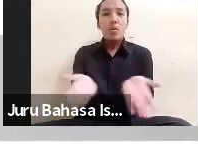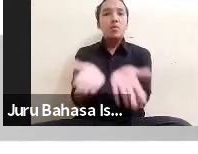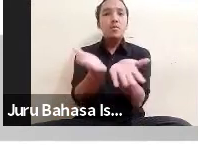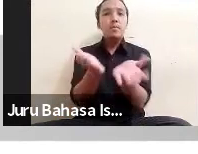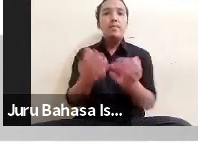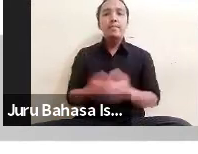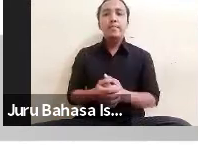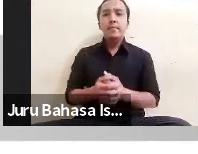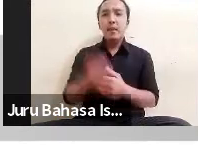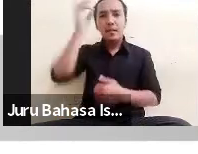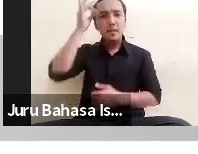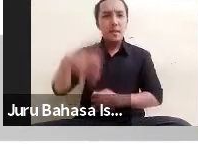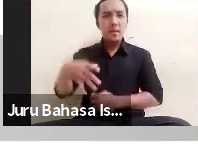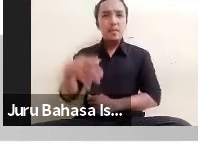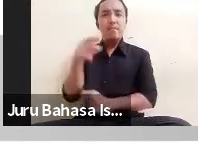musrenbang, dalam musdes, dan